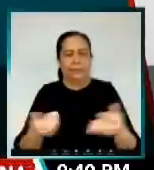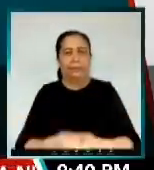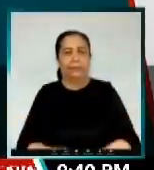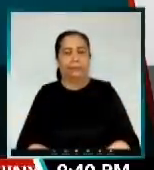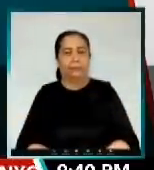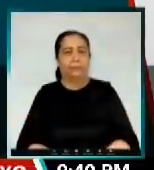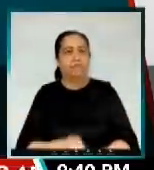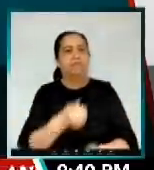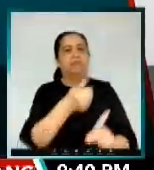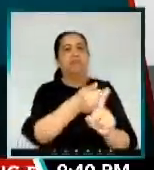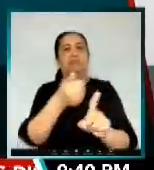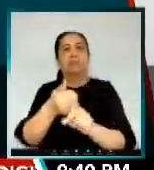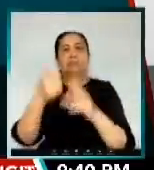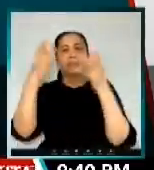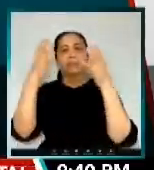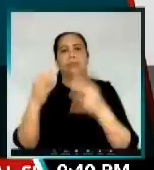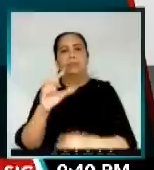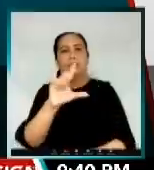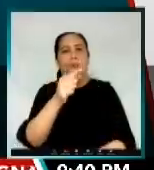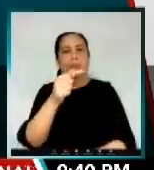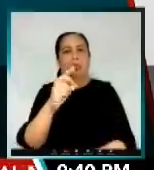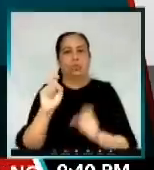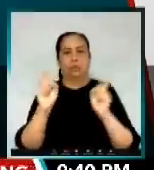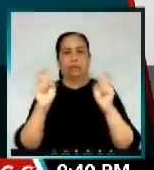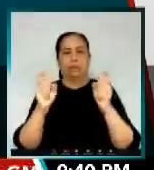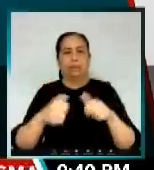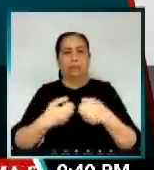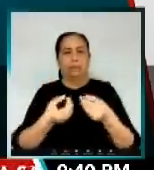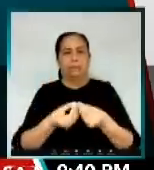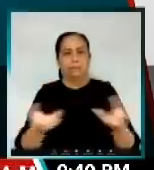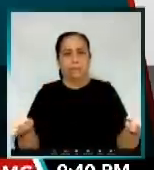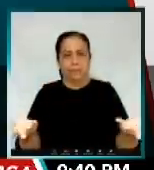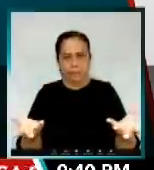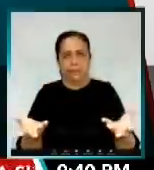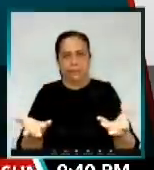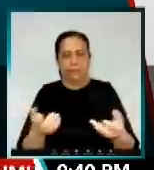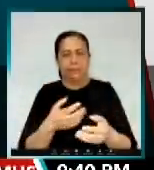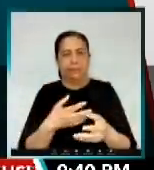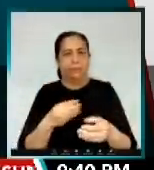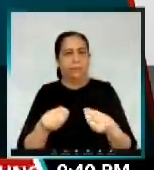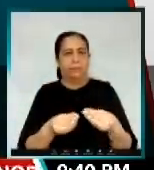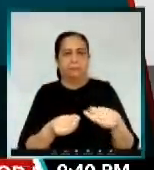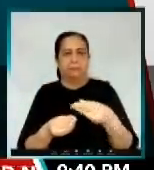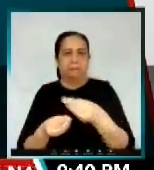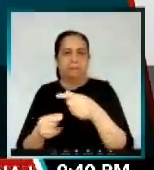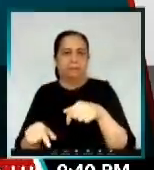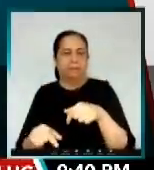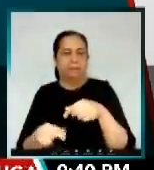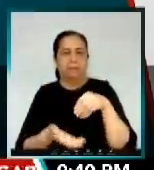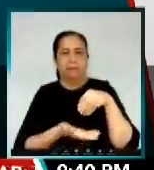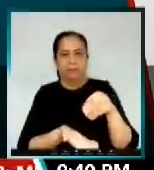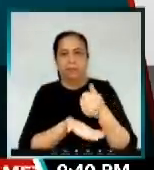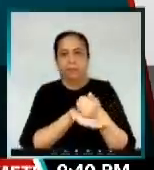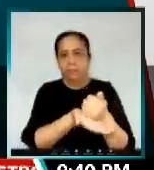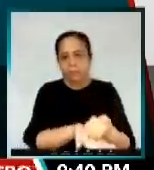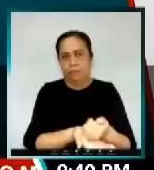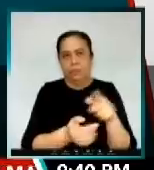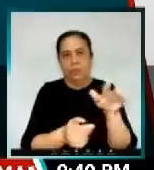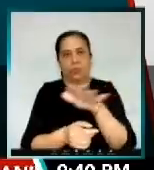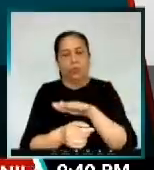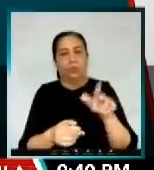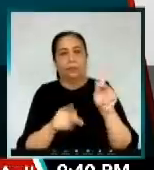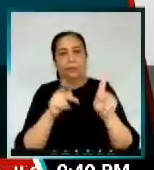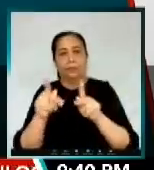mga LGU sa mabilisang pag-distribute at pagbibigay nitong ayudang ito sa kanilang mga nasasakupan